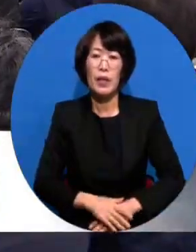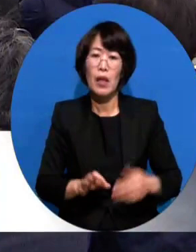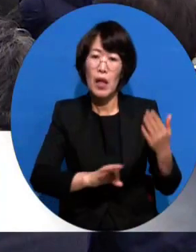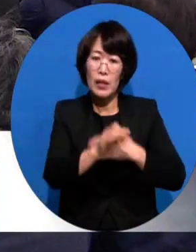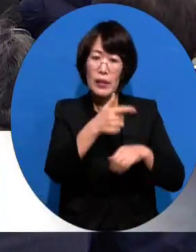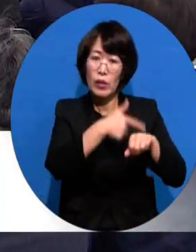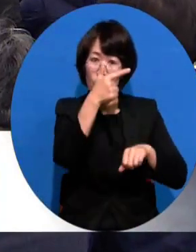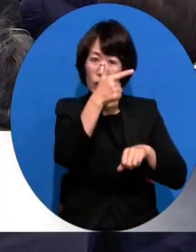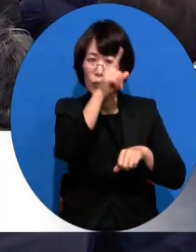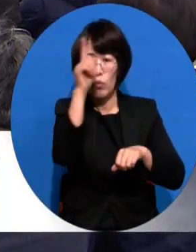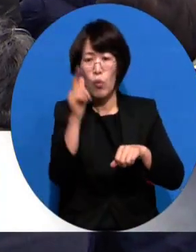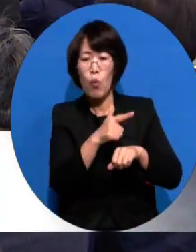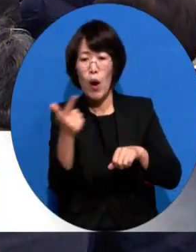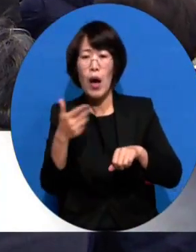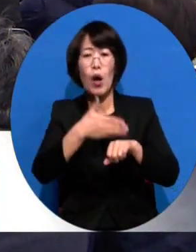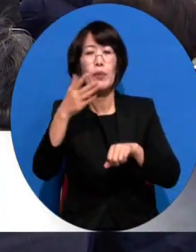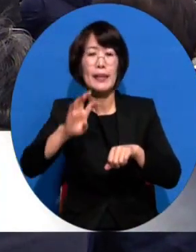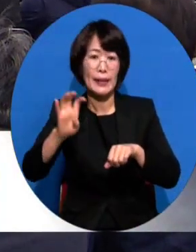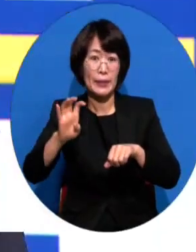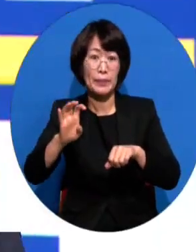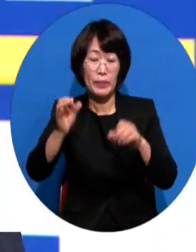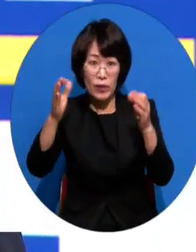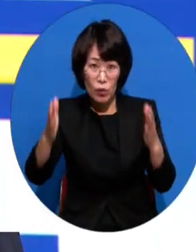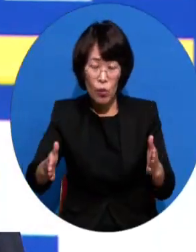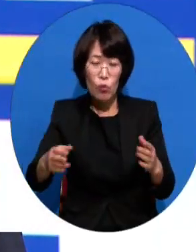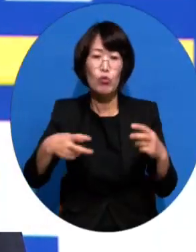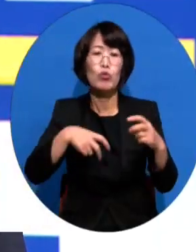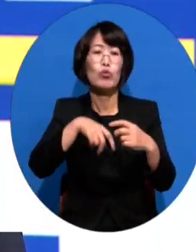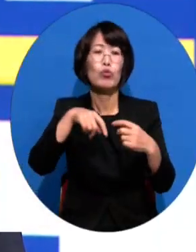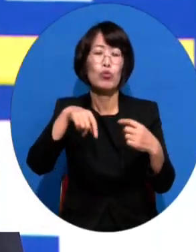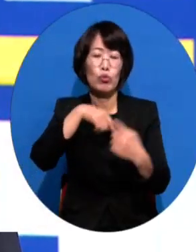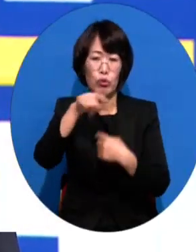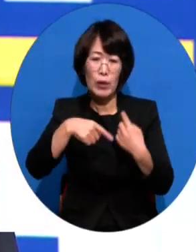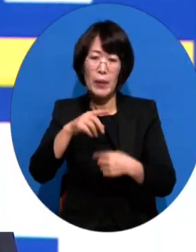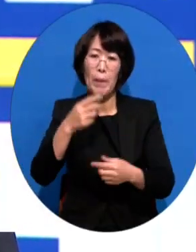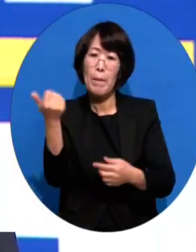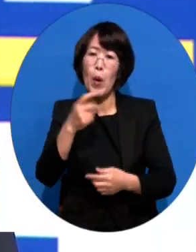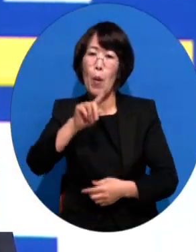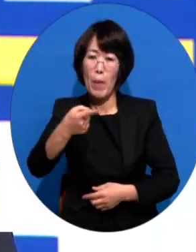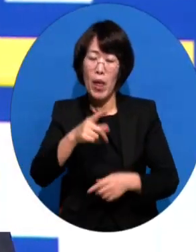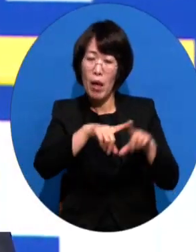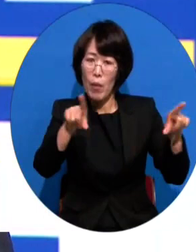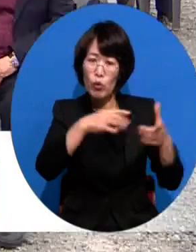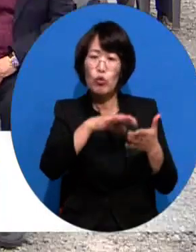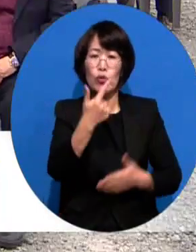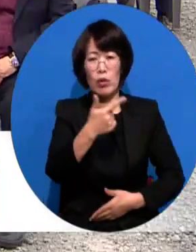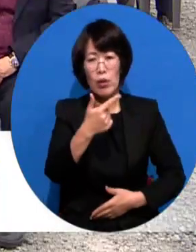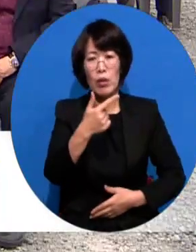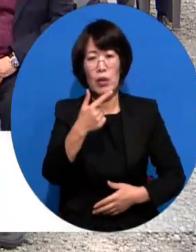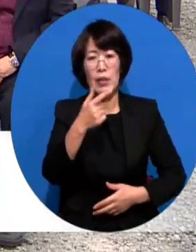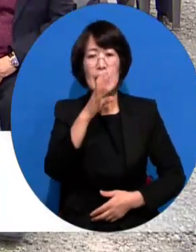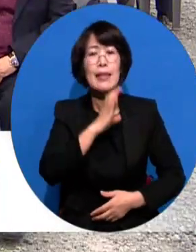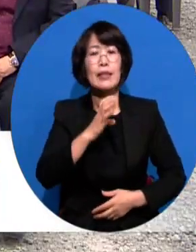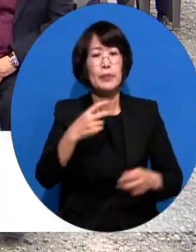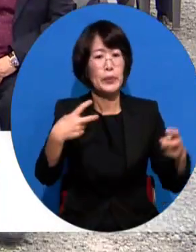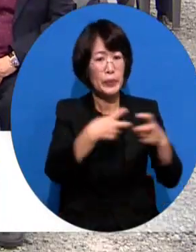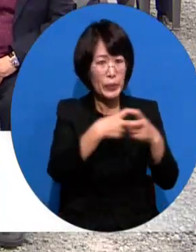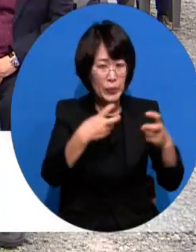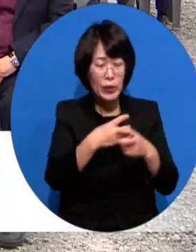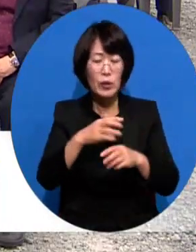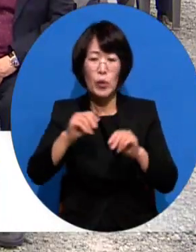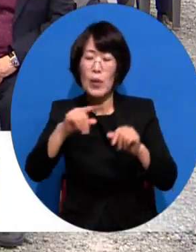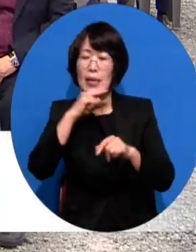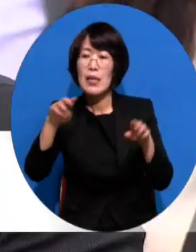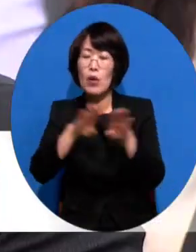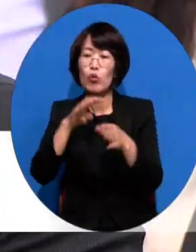오전 6시부터 오후 9시 40분까지 운행하는 100번 버스는 평일에는 6대가 40분 간격으로,